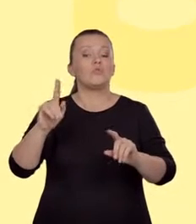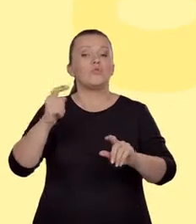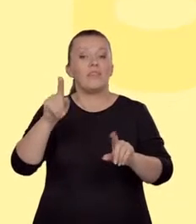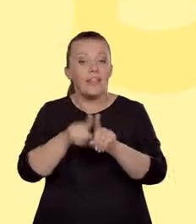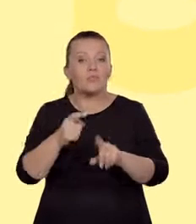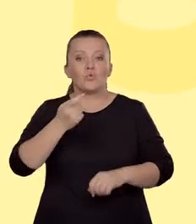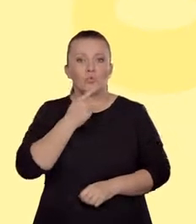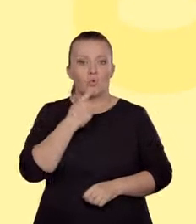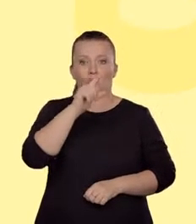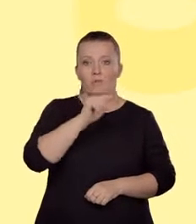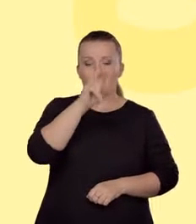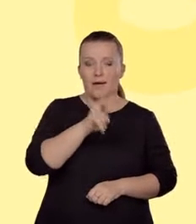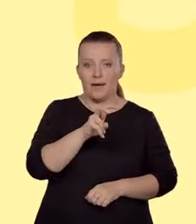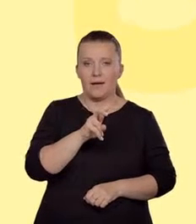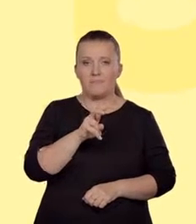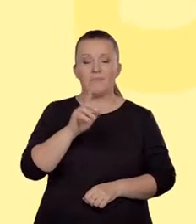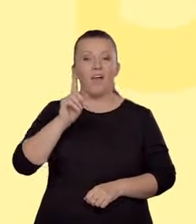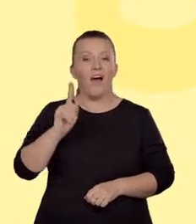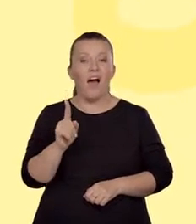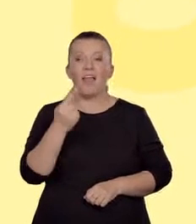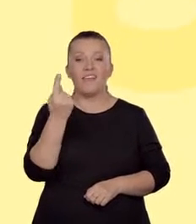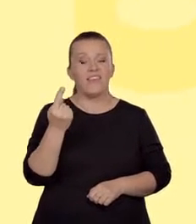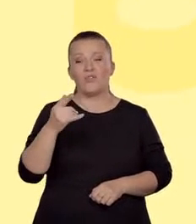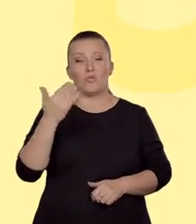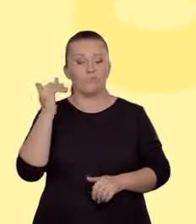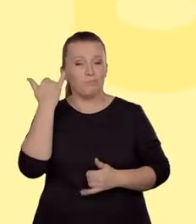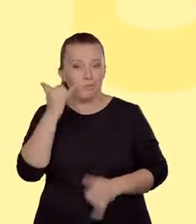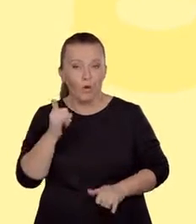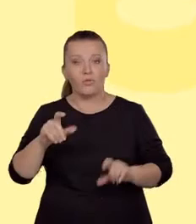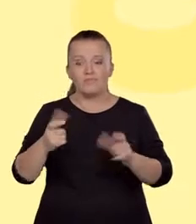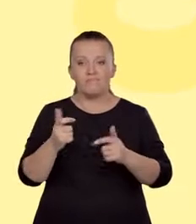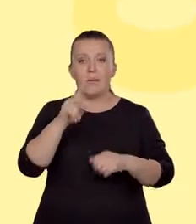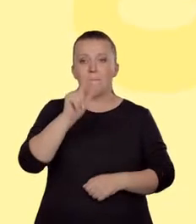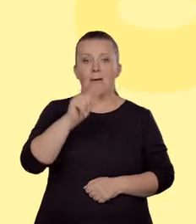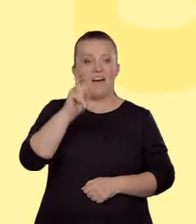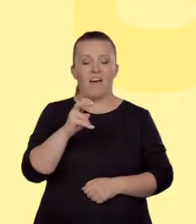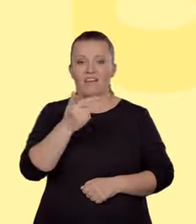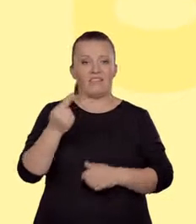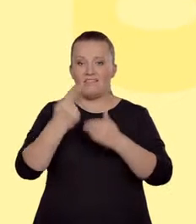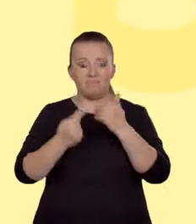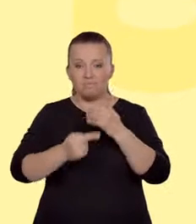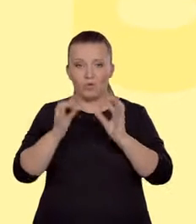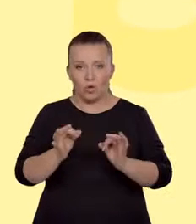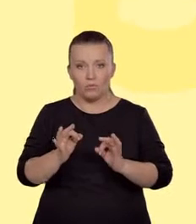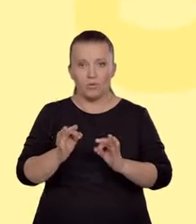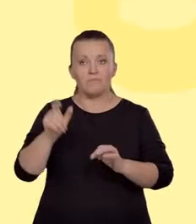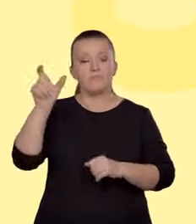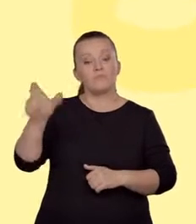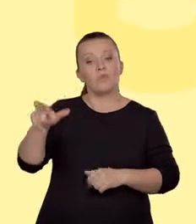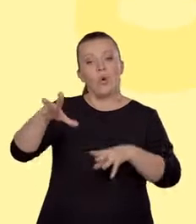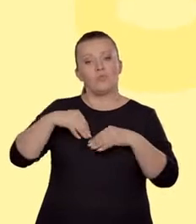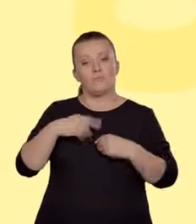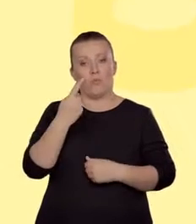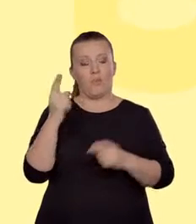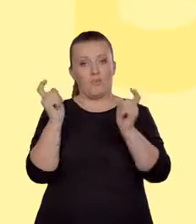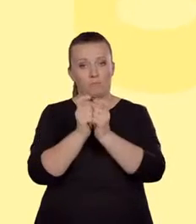roztworu. Niestety nie poradził sobie z jej wyliczeniem. Za swoje rozwiązanie zdający otrzymał 1 punkt na 2 możliwe